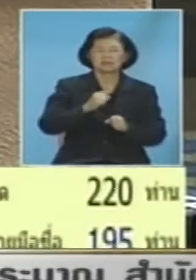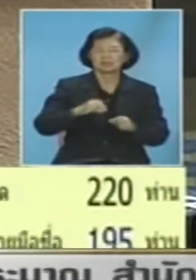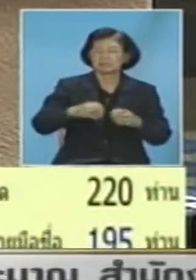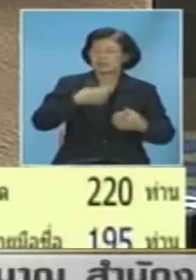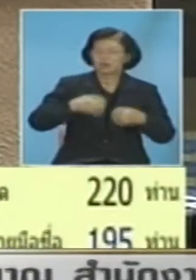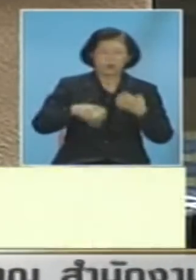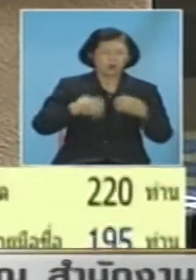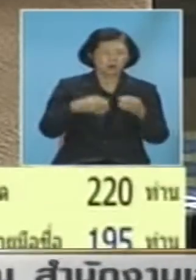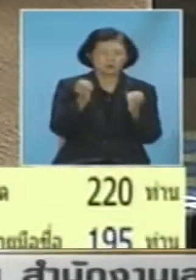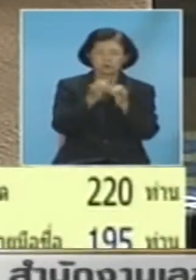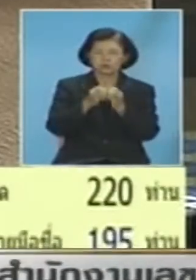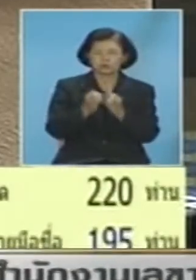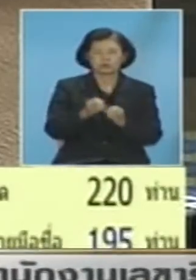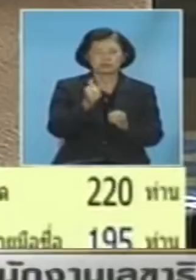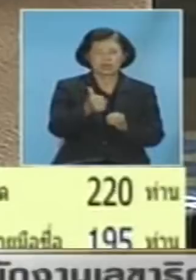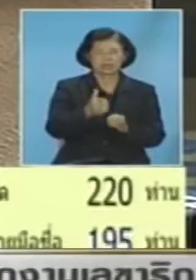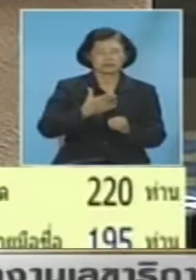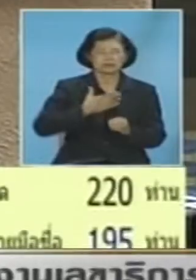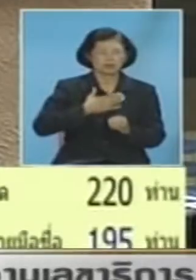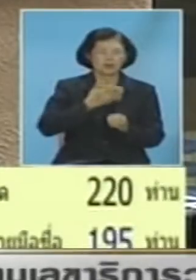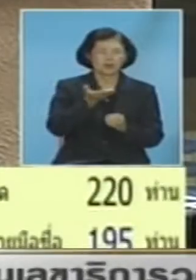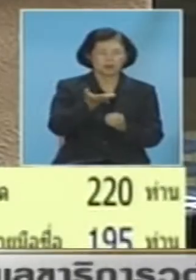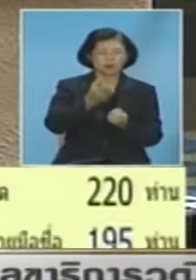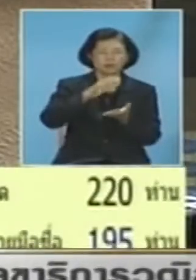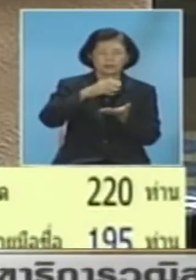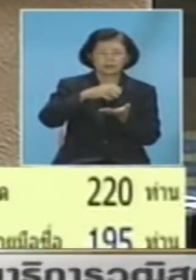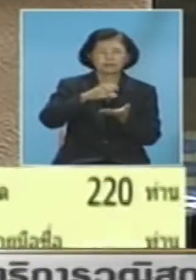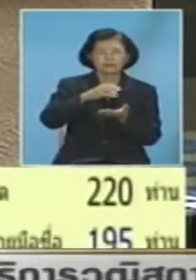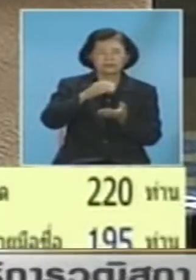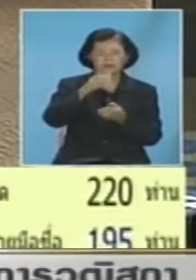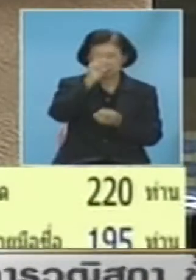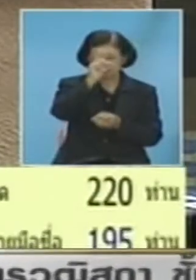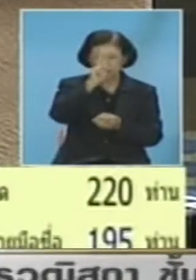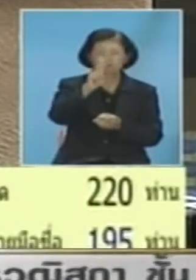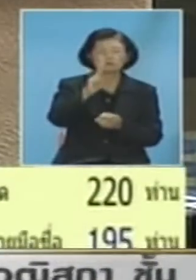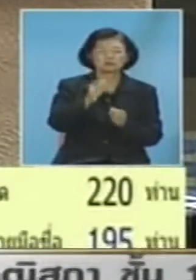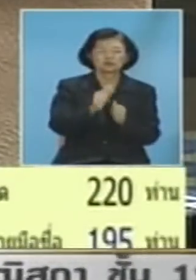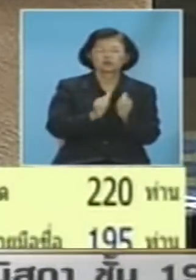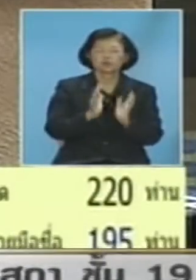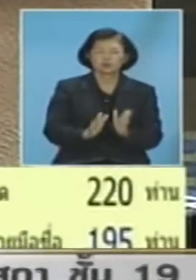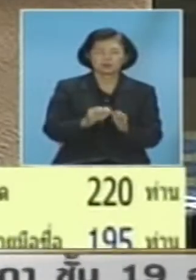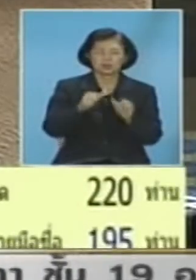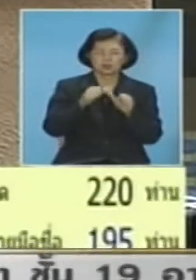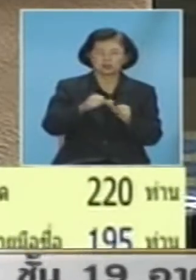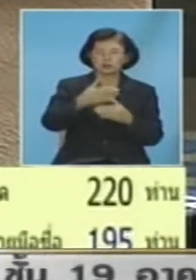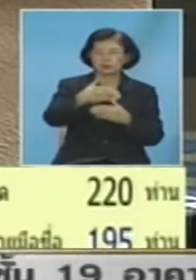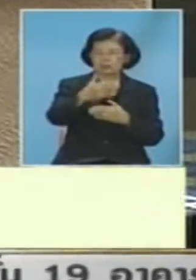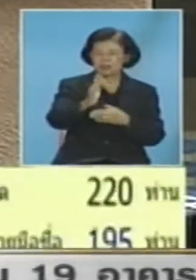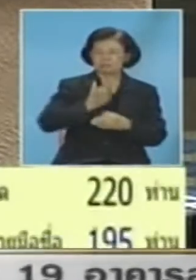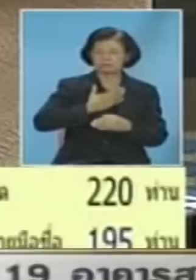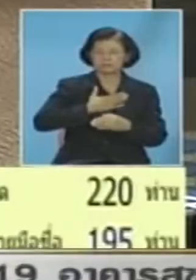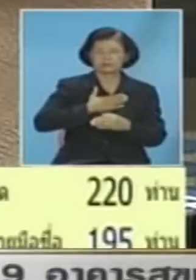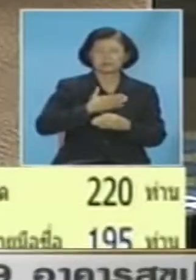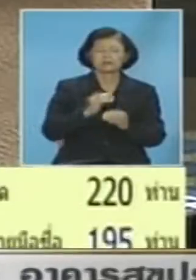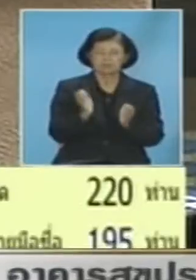ายได้กระผมจึงขอกราบคารวะทุกท่านที่อยู่เบื้องหน้าของกระผมว่า